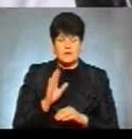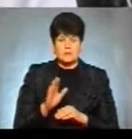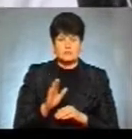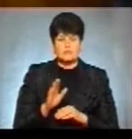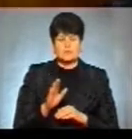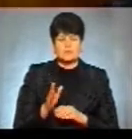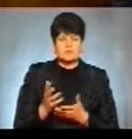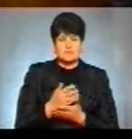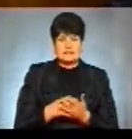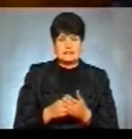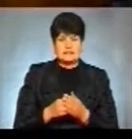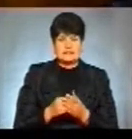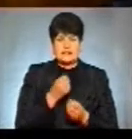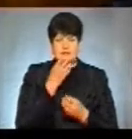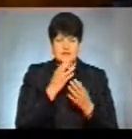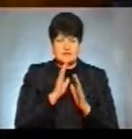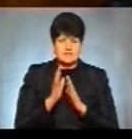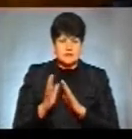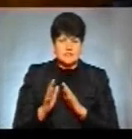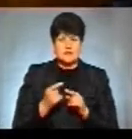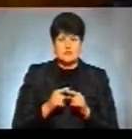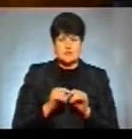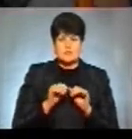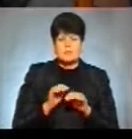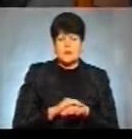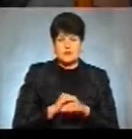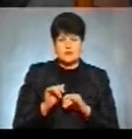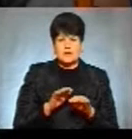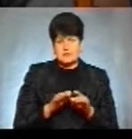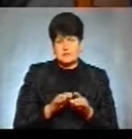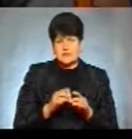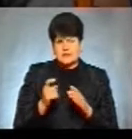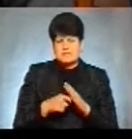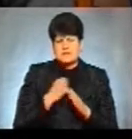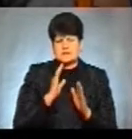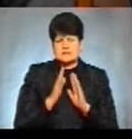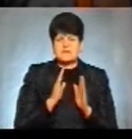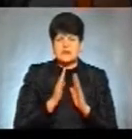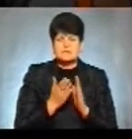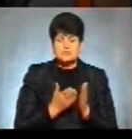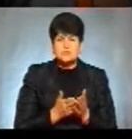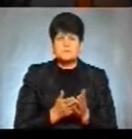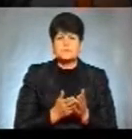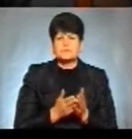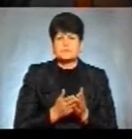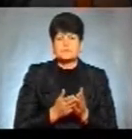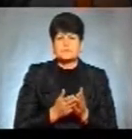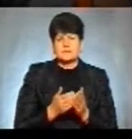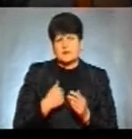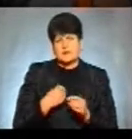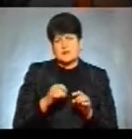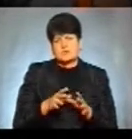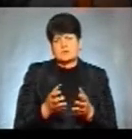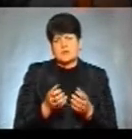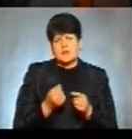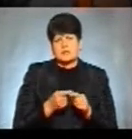збирати квіти в лісі. Про цю акцію благодійно я дізнався з мережі Facebook. І я вирішив собі прийняти